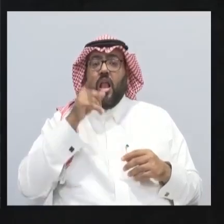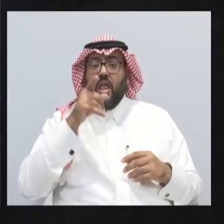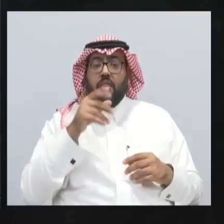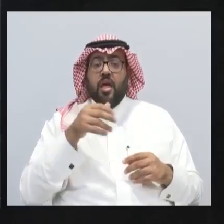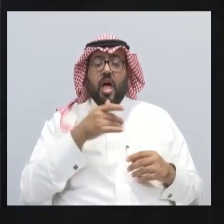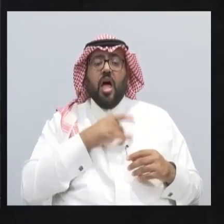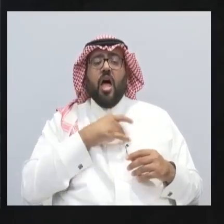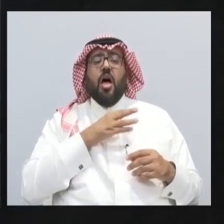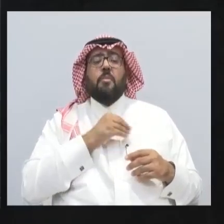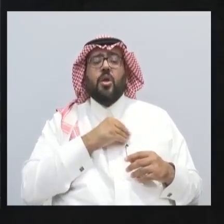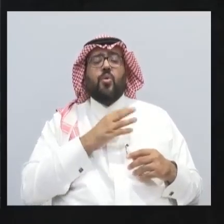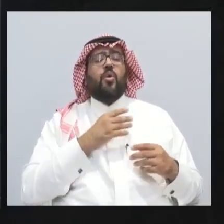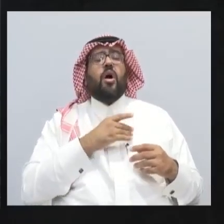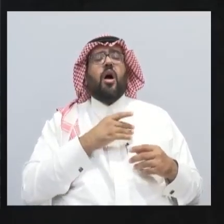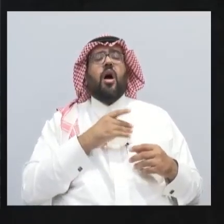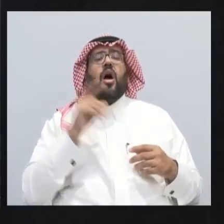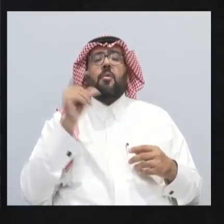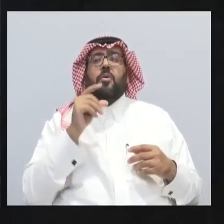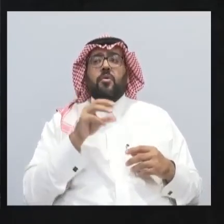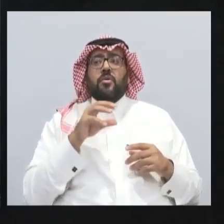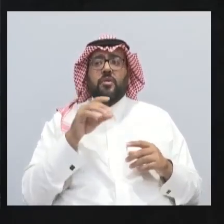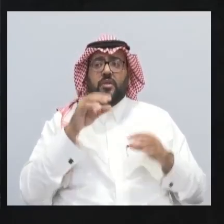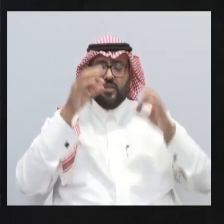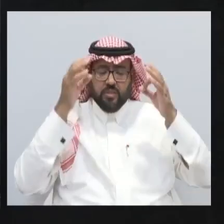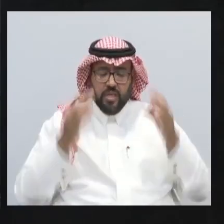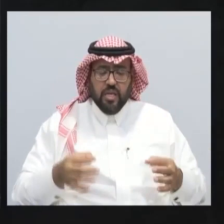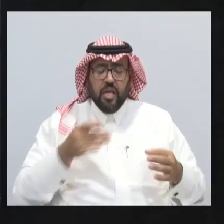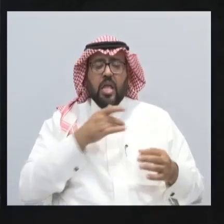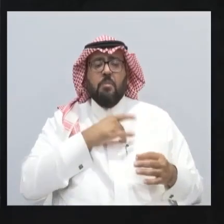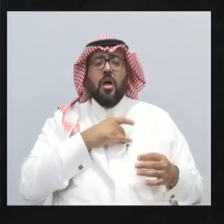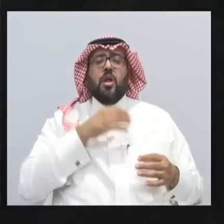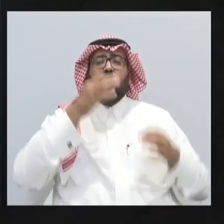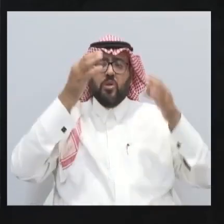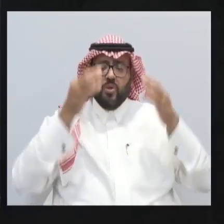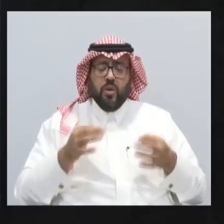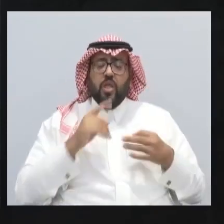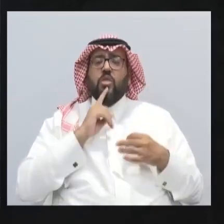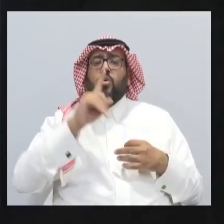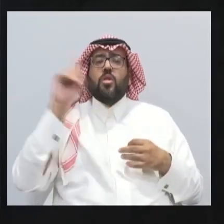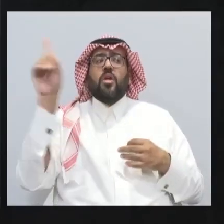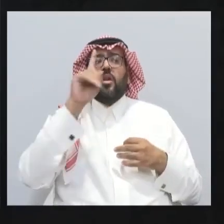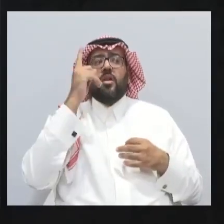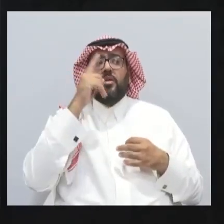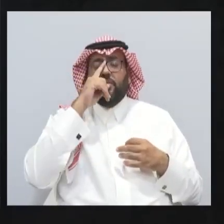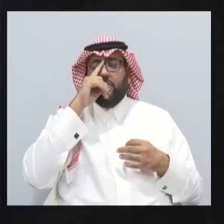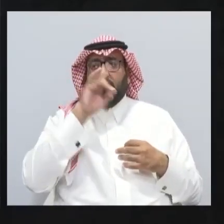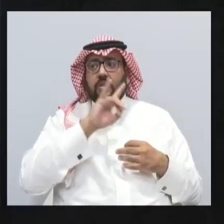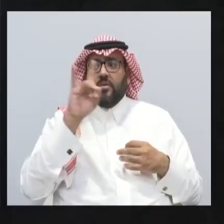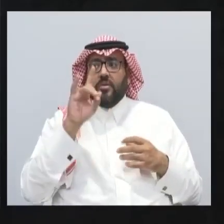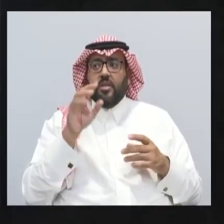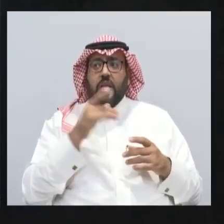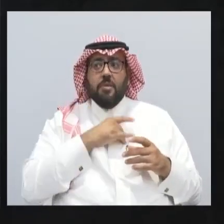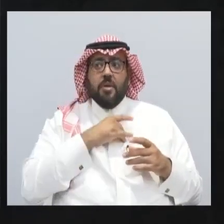ولم يلبسوا ايمانهم بظلم اي امنوا ايمانا تاما بتوحيد الالوهيه ولم يلبسوا